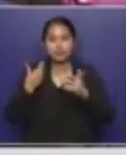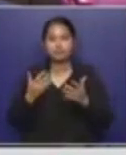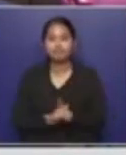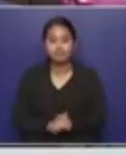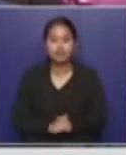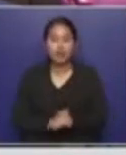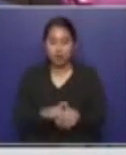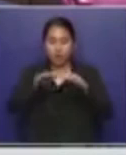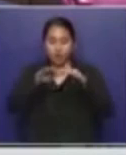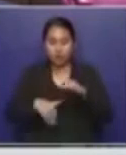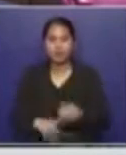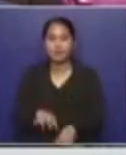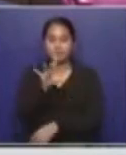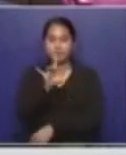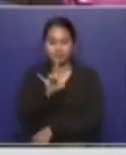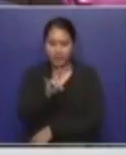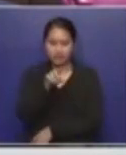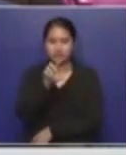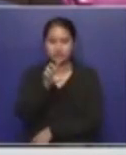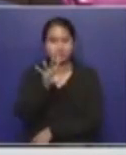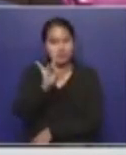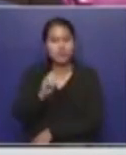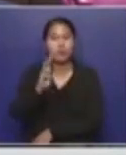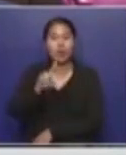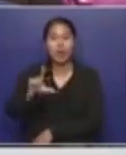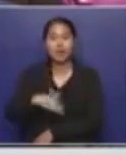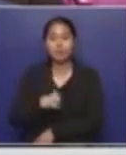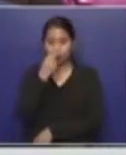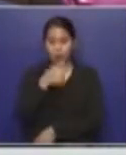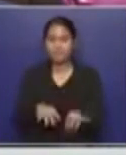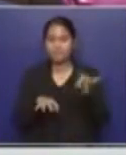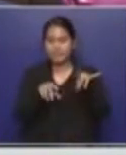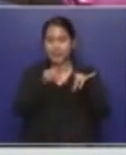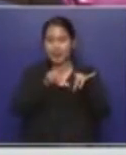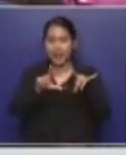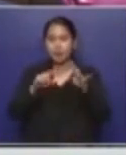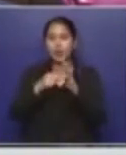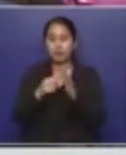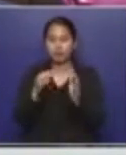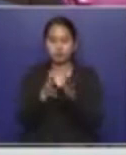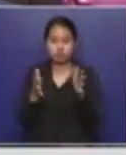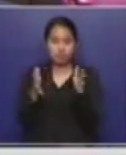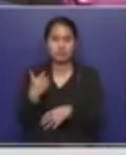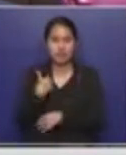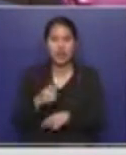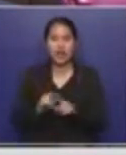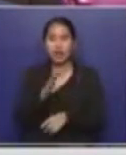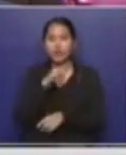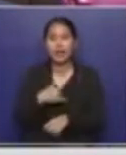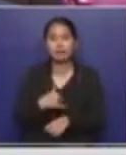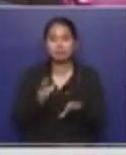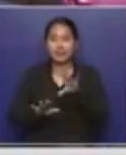ปรับลดไป 8,281.6 ล้านบาทถ้าเรามองดูว่า 8,000 กว่าล้านเป็นเงินมหาศาลแต่ถ้าบอกว่าเพียง